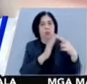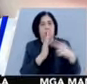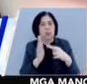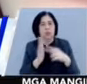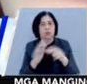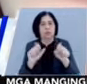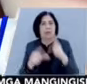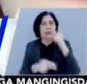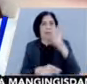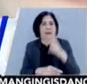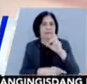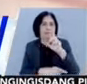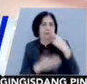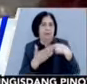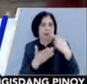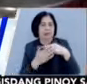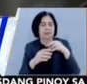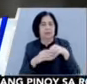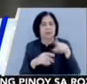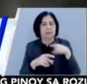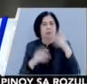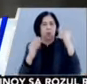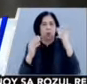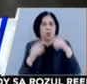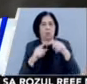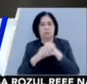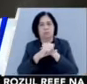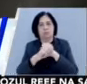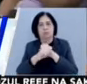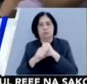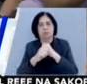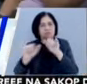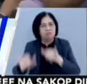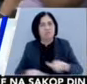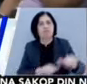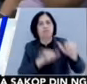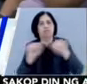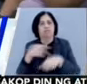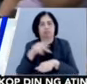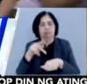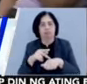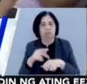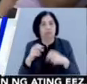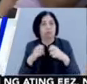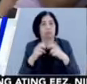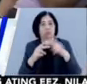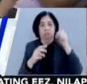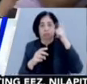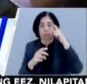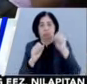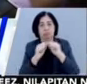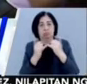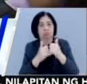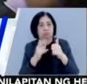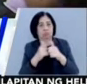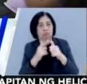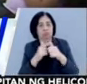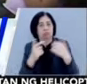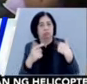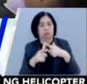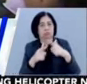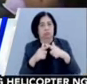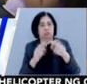rice sa mga kainan. Pero target daw ng kampanya na maging nationwide ito. Kahit sa government agencies muna, bago magkaroon ng executive